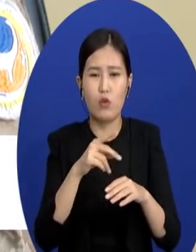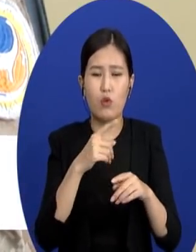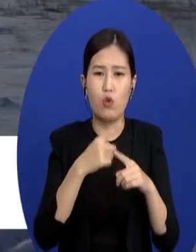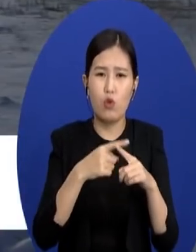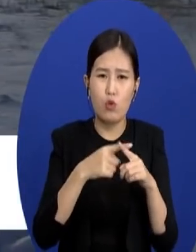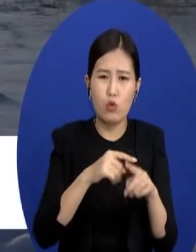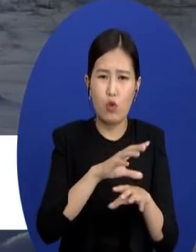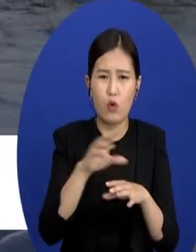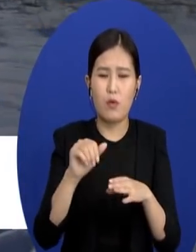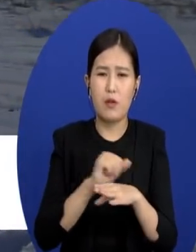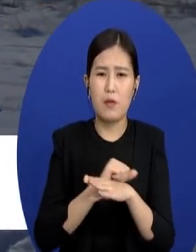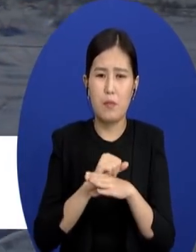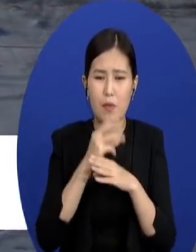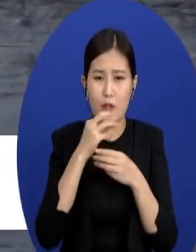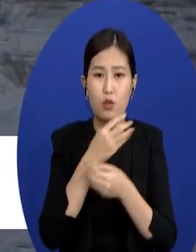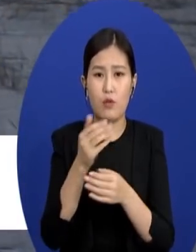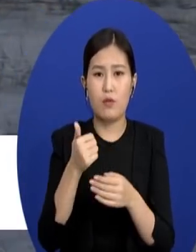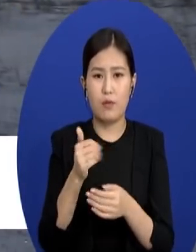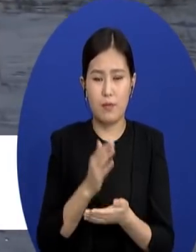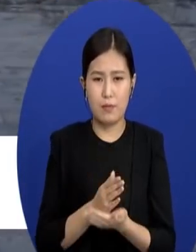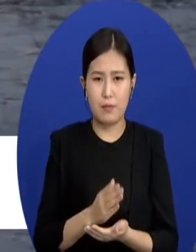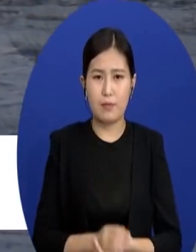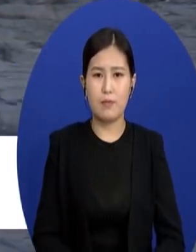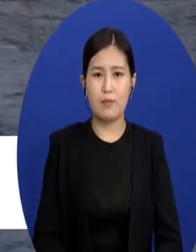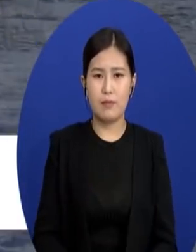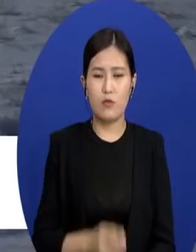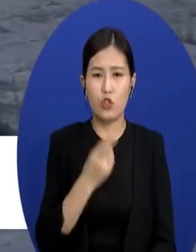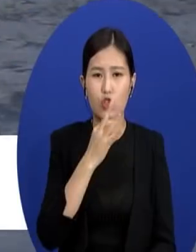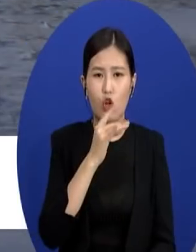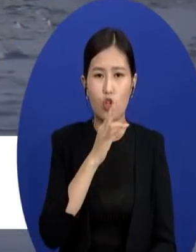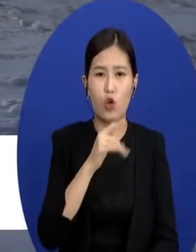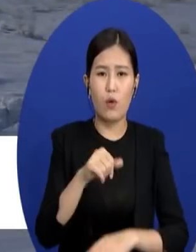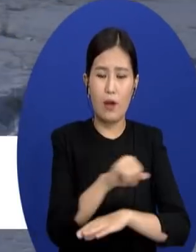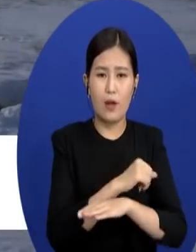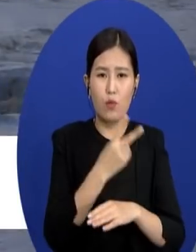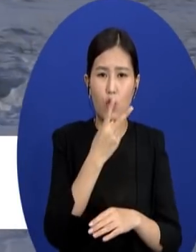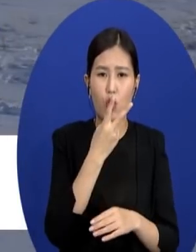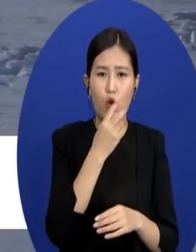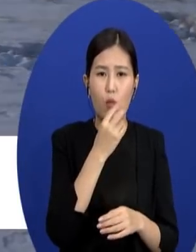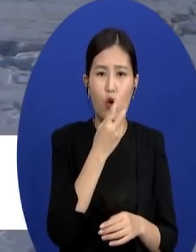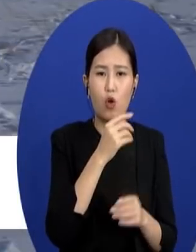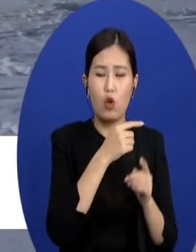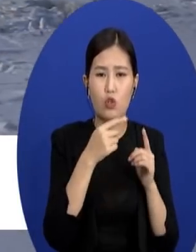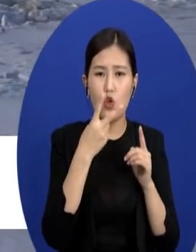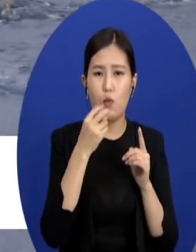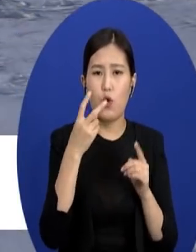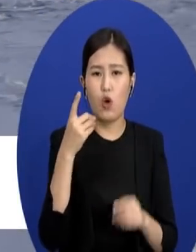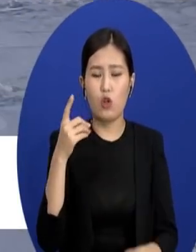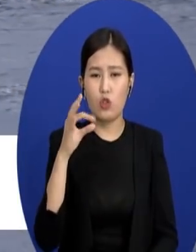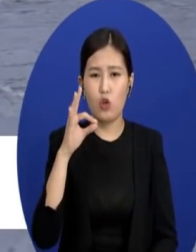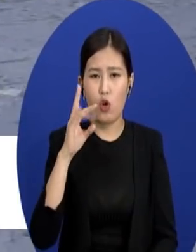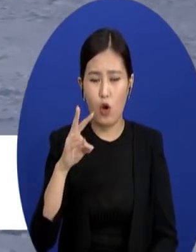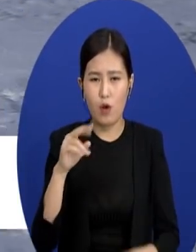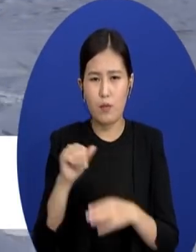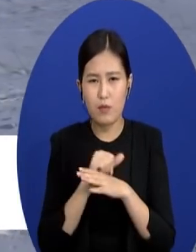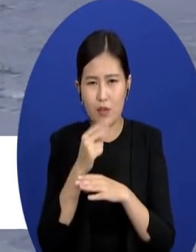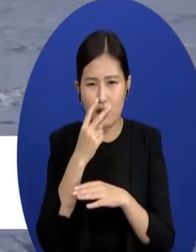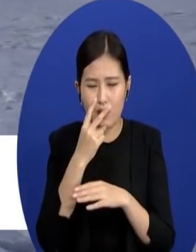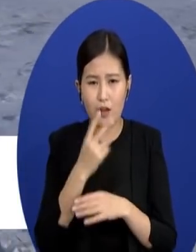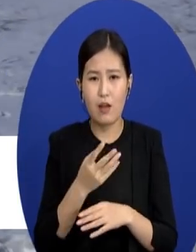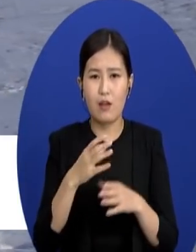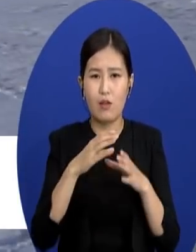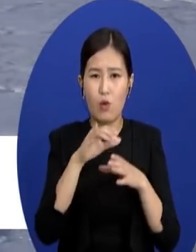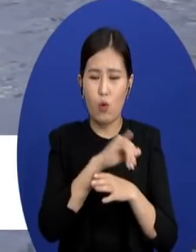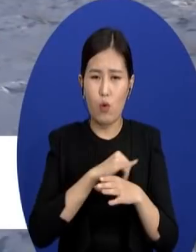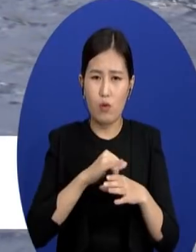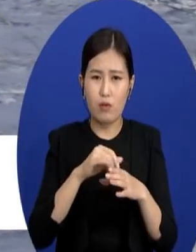гсэн. Дорногов аймгийн 2020-2021 оны өвөл хаврын бэлчээрийн даацыг тооцоолоход нийт нутгийн 50 орчим хувьд нь бэлчээрийн